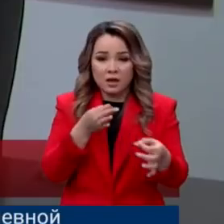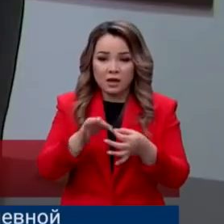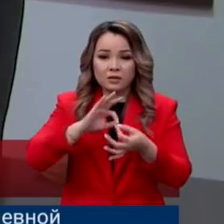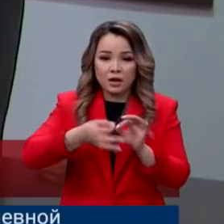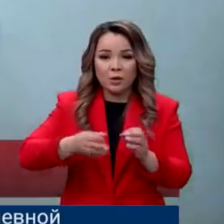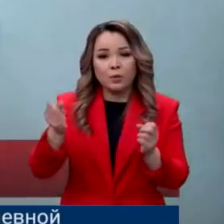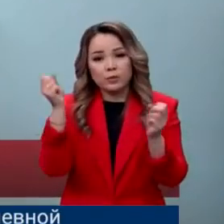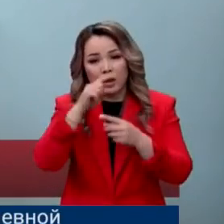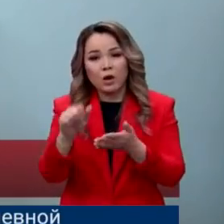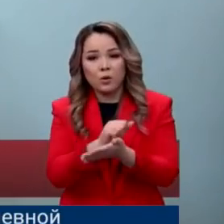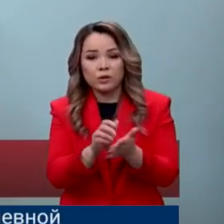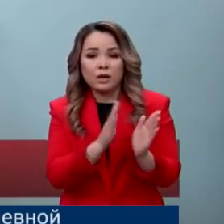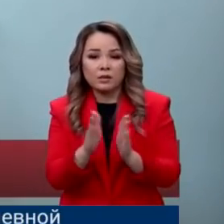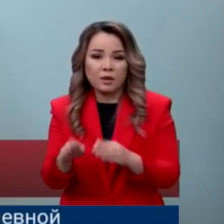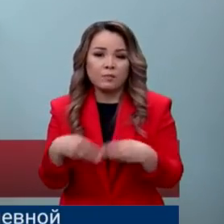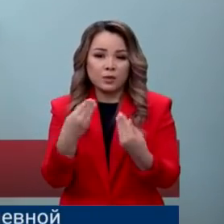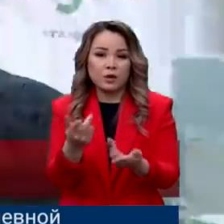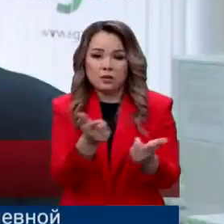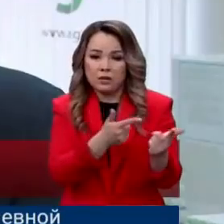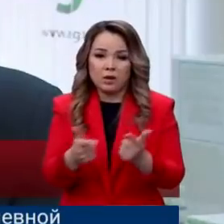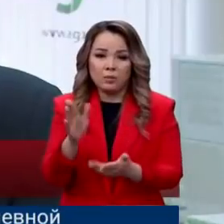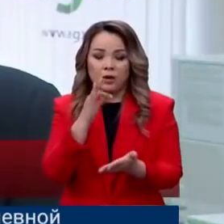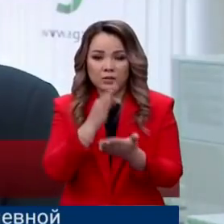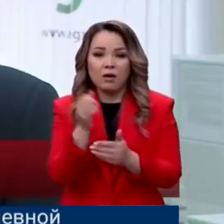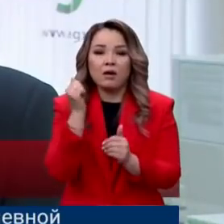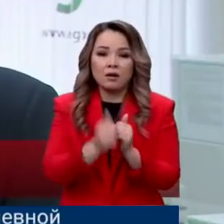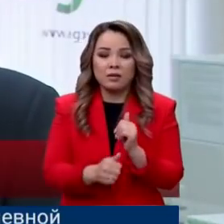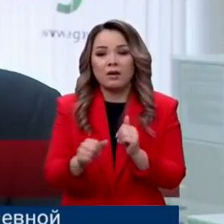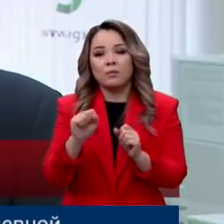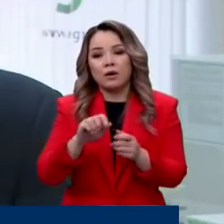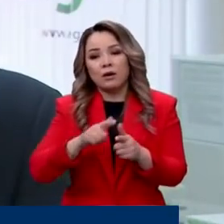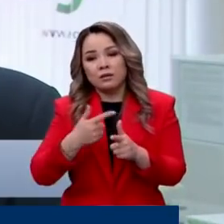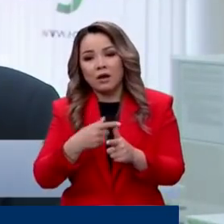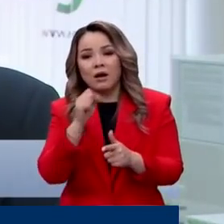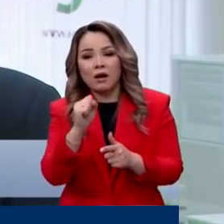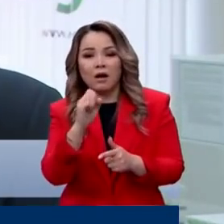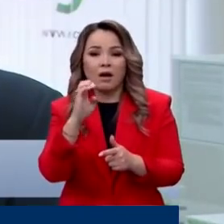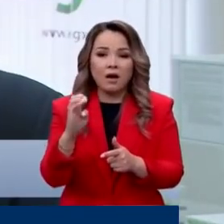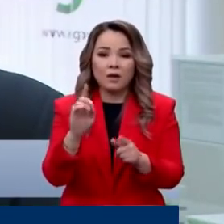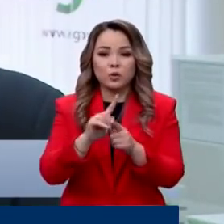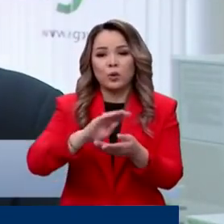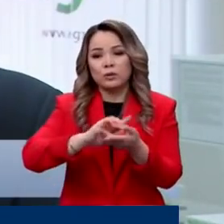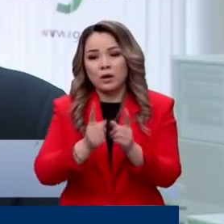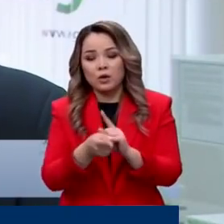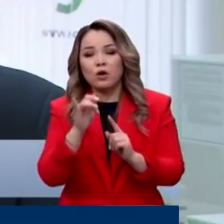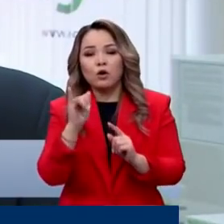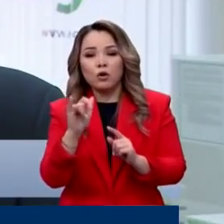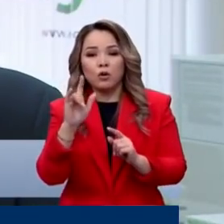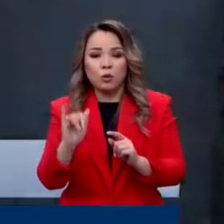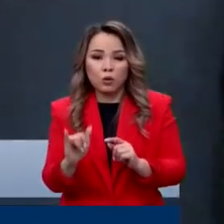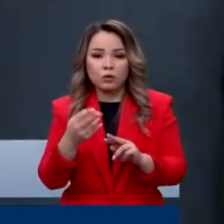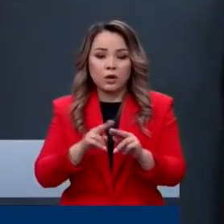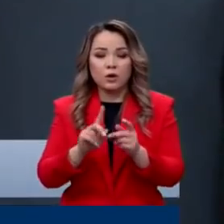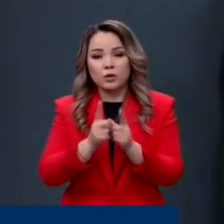тілдесуден соң құжатты реттеп беретін болды. Болат әрі дұрыс емес болады, жаңа аны әға ауыстырып қойды, оны уға ауыстырып қойды. Оның